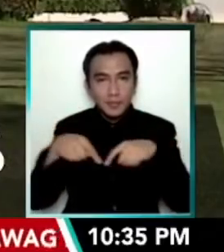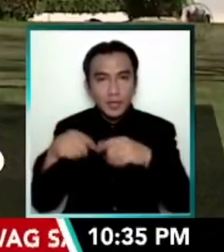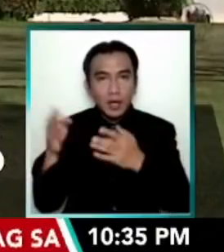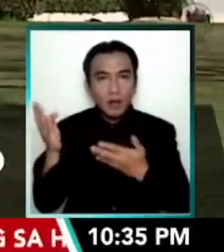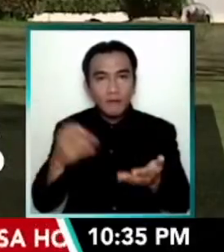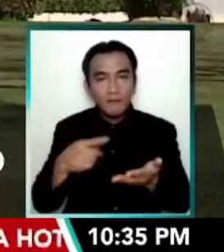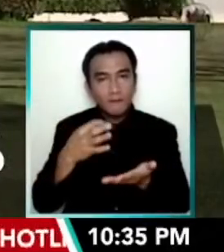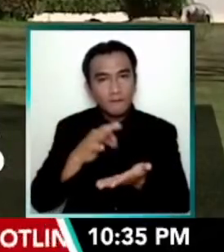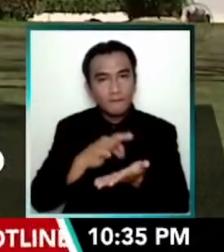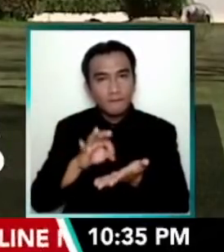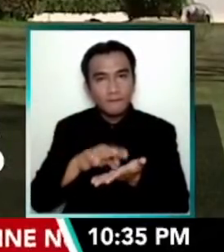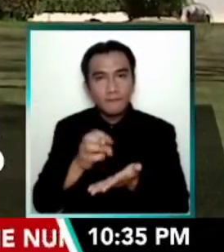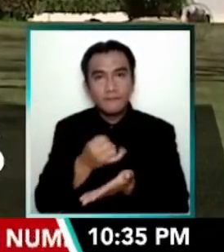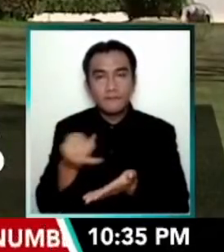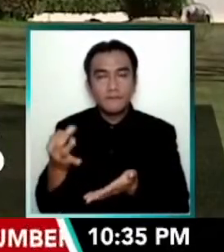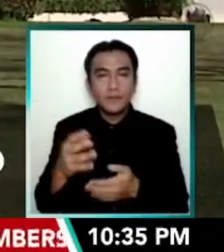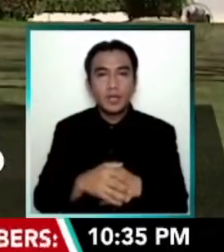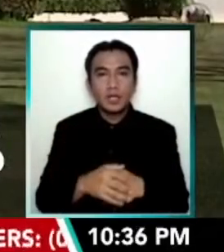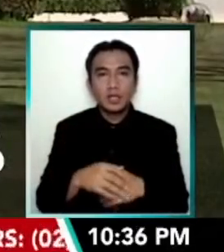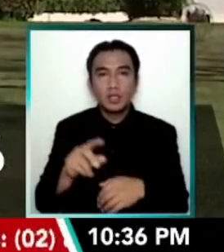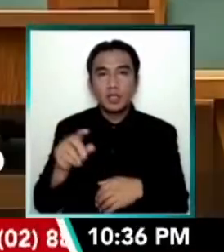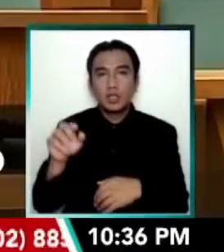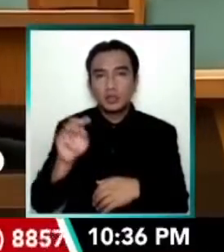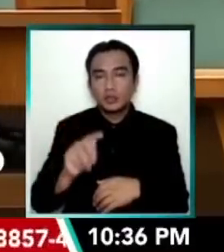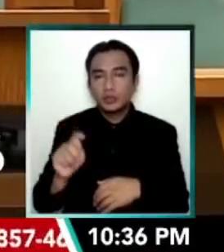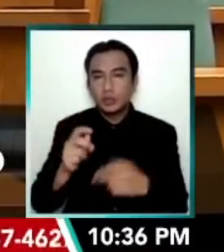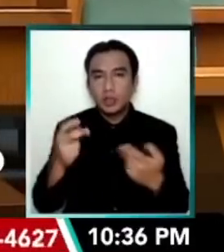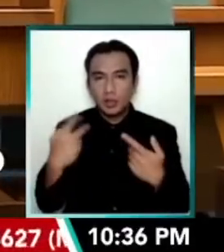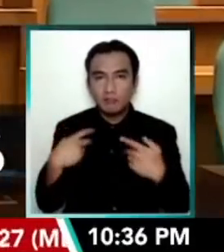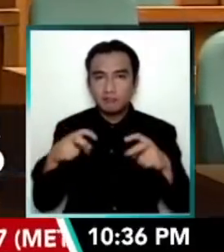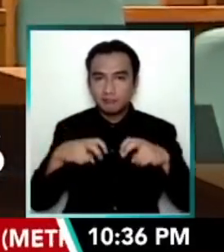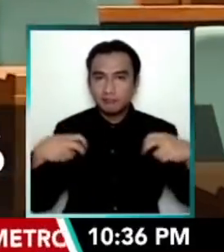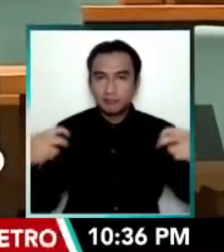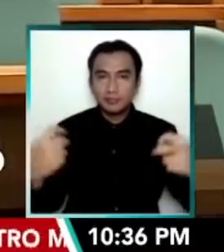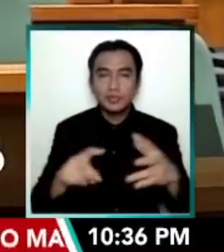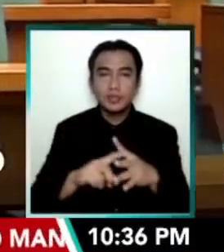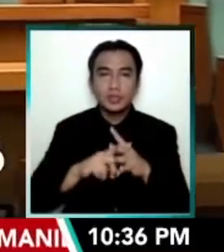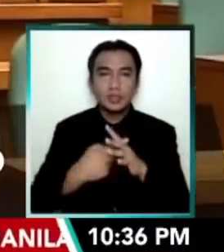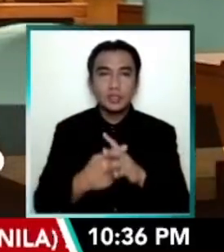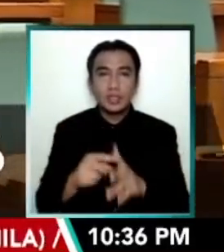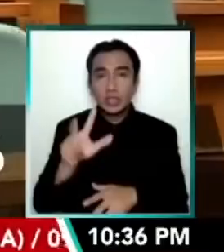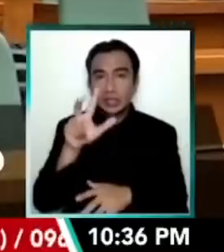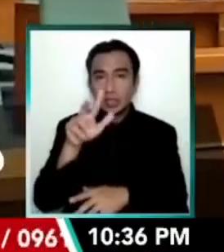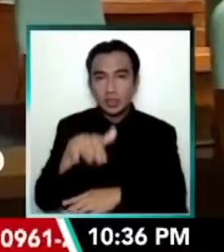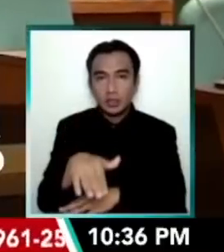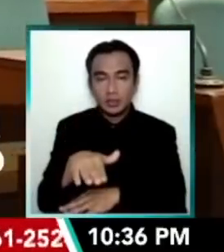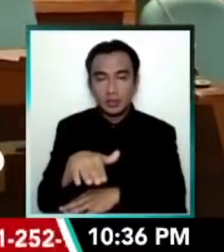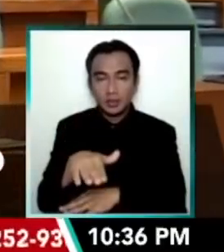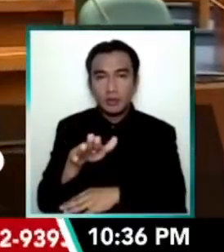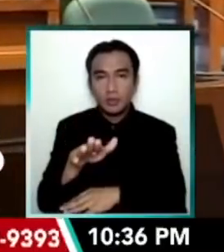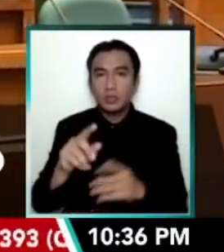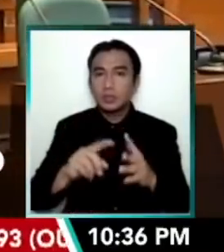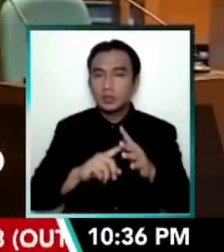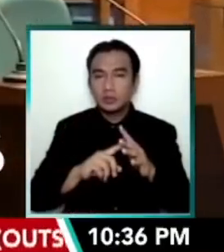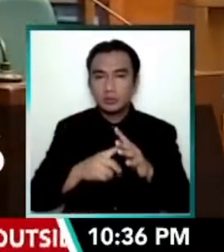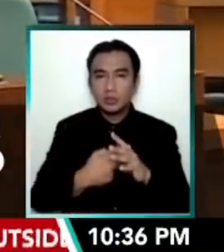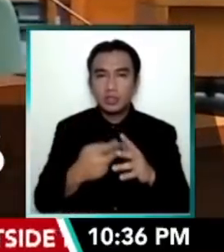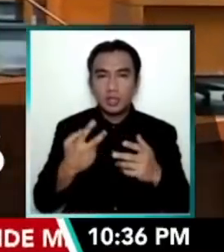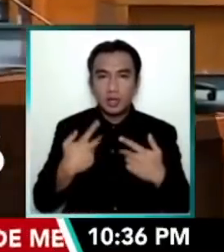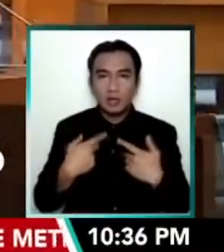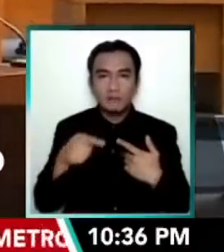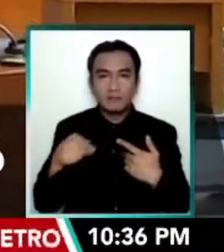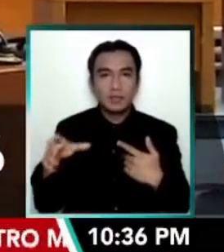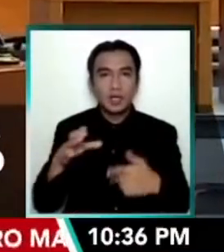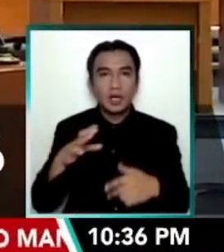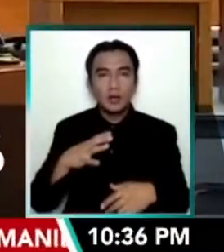ng Martes, ang joint session ng Kamara at Senado. Alas 3 ng hapon naman, ang opisyal na pag-convene ng Kamara at Senado bilang